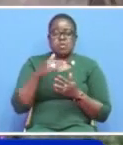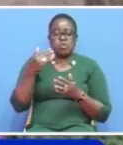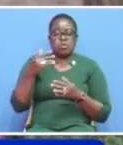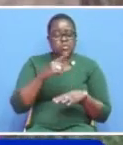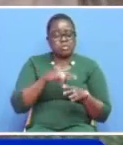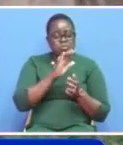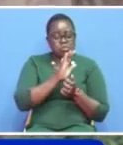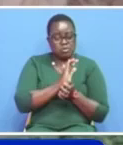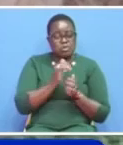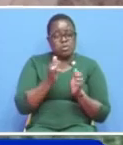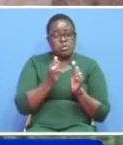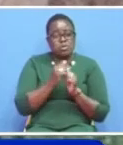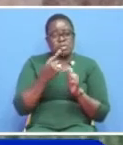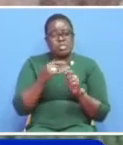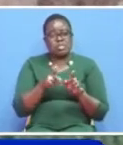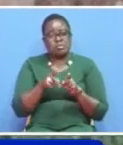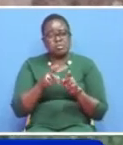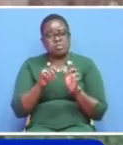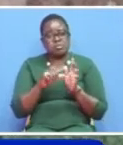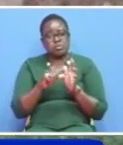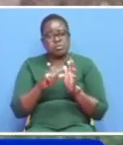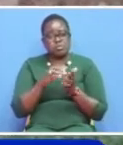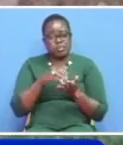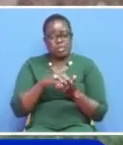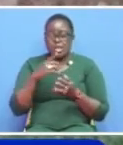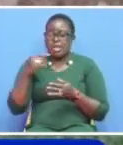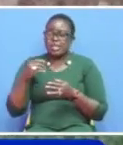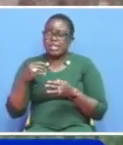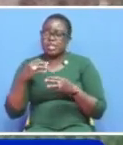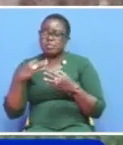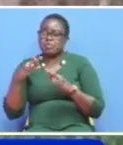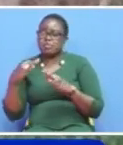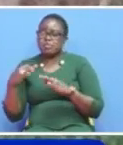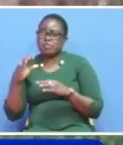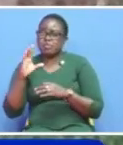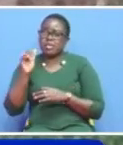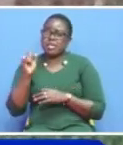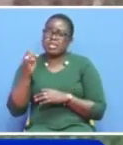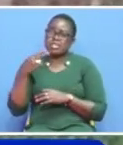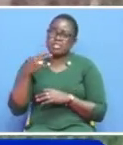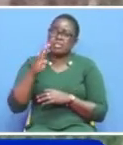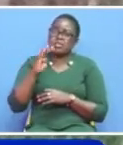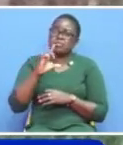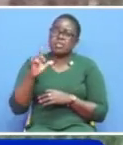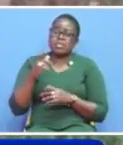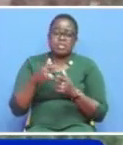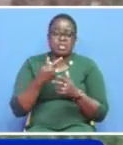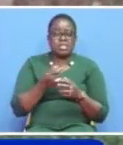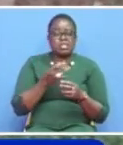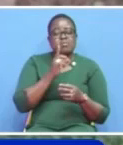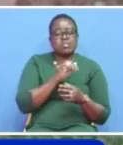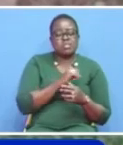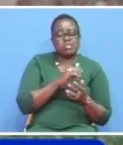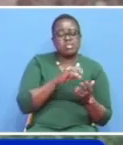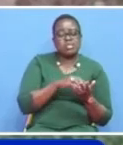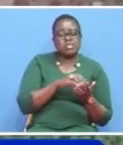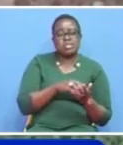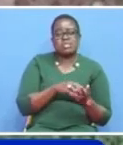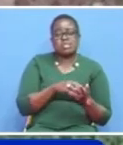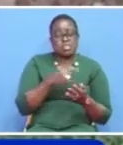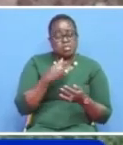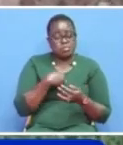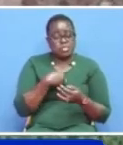tende kwa dina wa mbebae kwani akajia kwa mwana kashu mbili na mwana kashu mbili kwa mwini kina angiwande na nila nye tomo